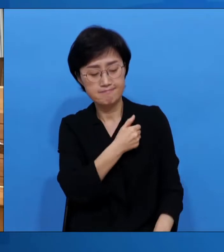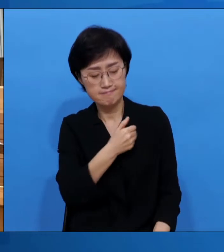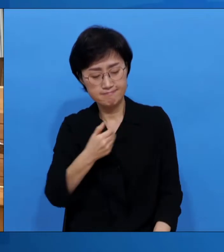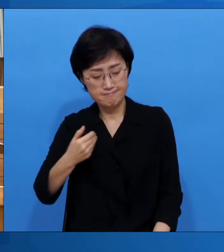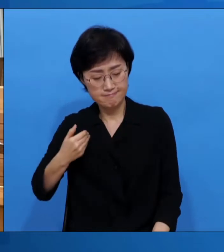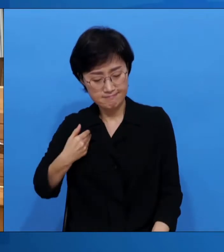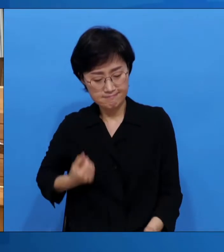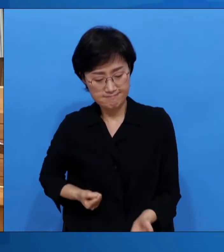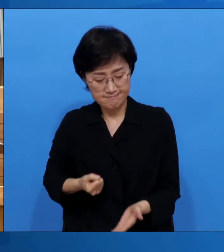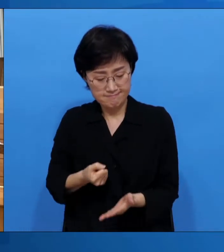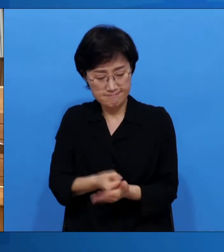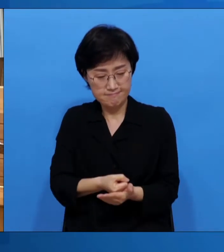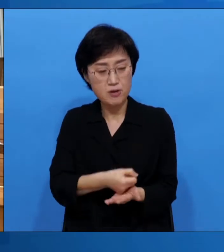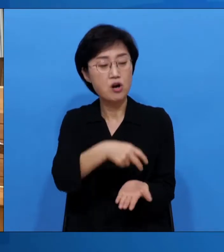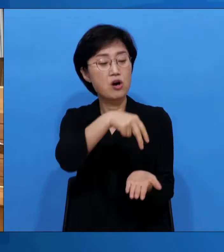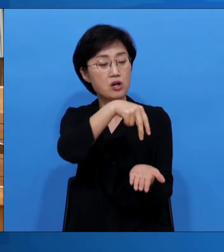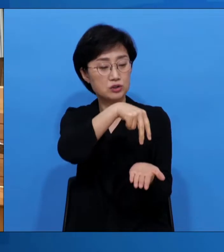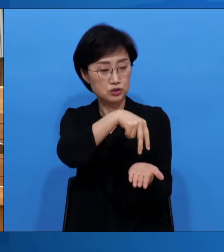담대히